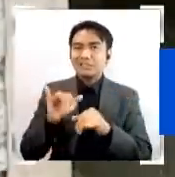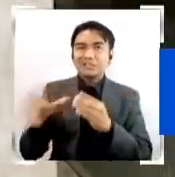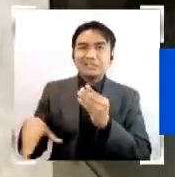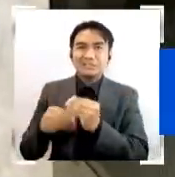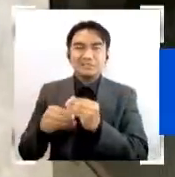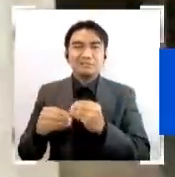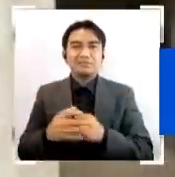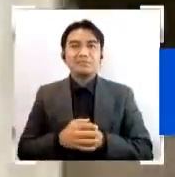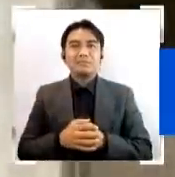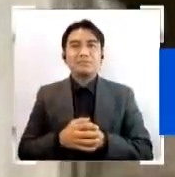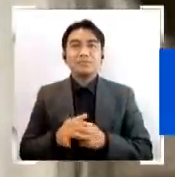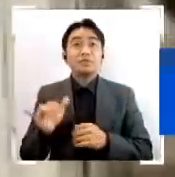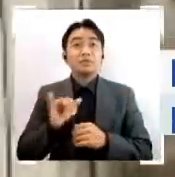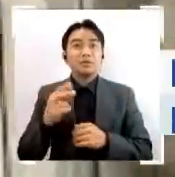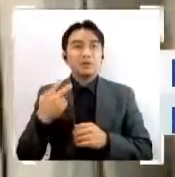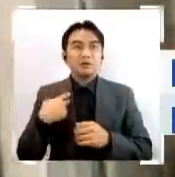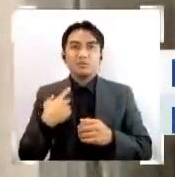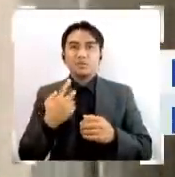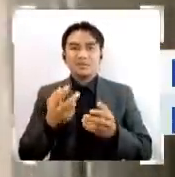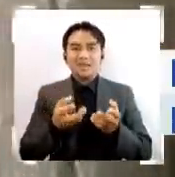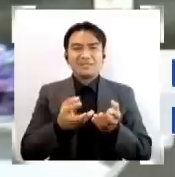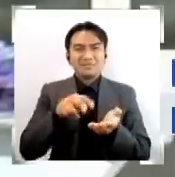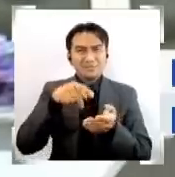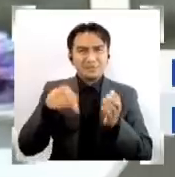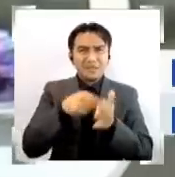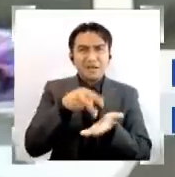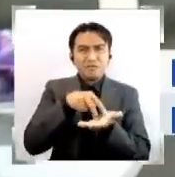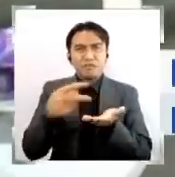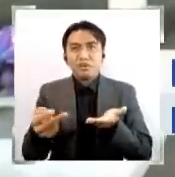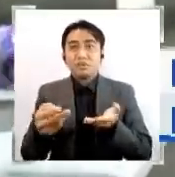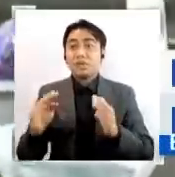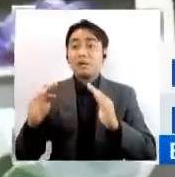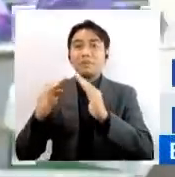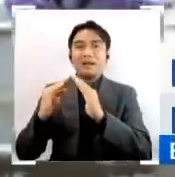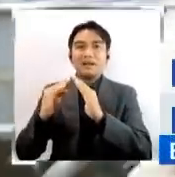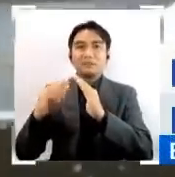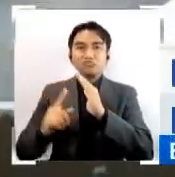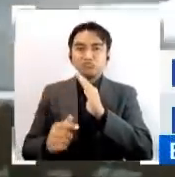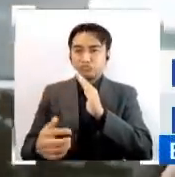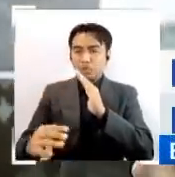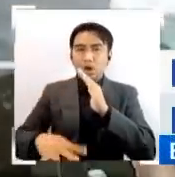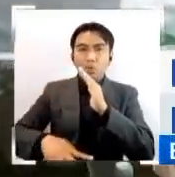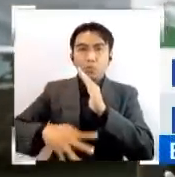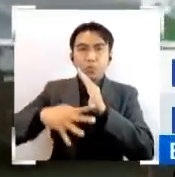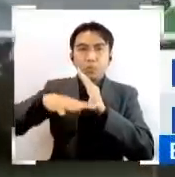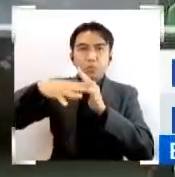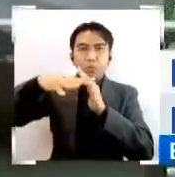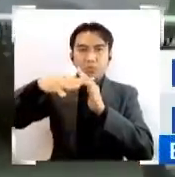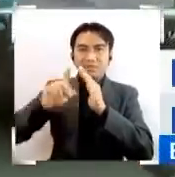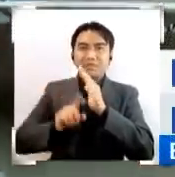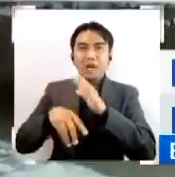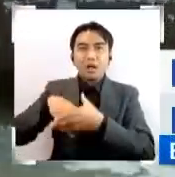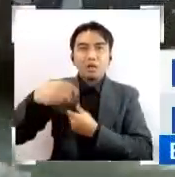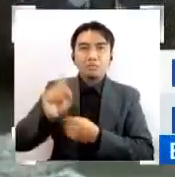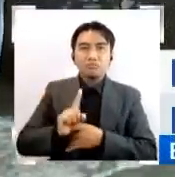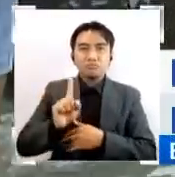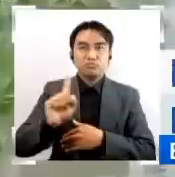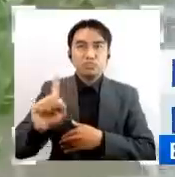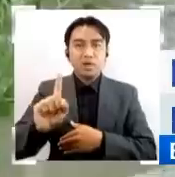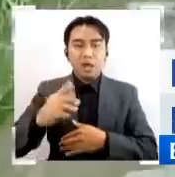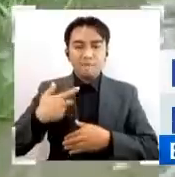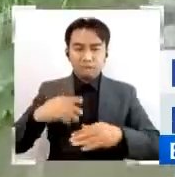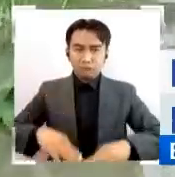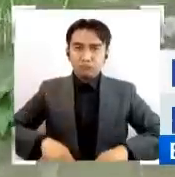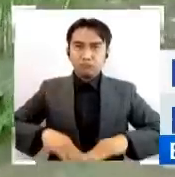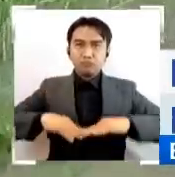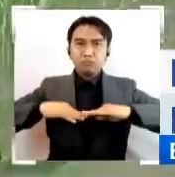Sa bahay po namin, umaabot po dito sa loob ng bahay. Tapos pag lumabas ka na po, pagka malaki-malaki hanggang dito na po. Madidib.